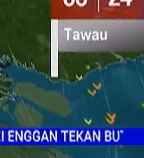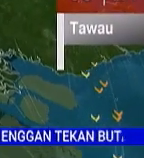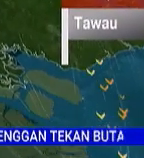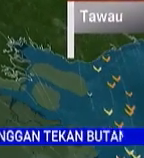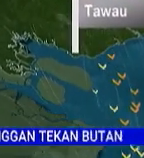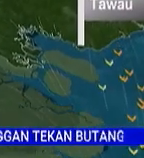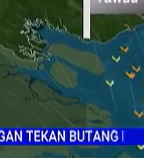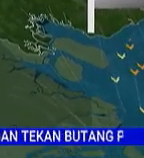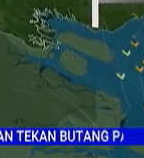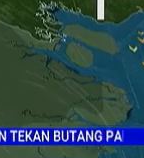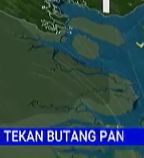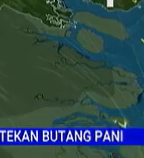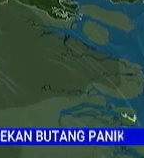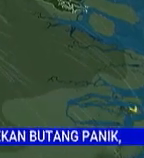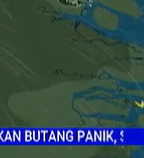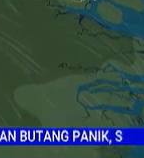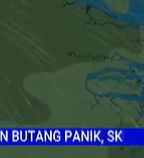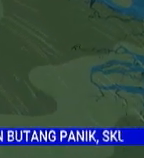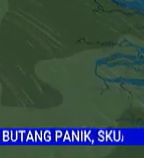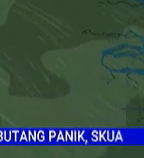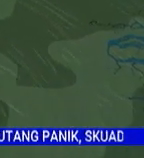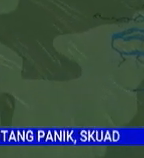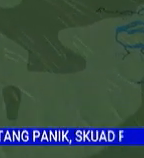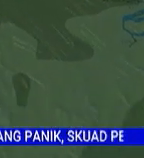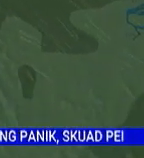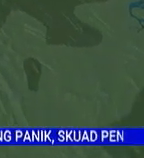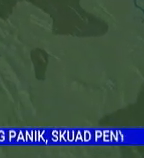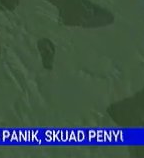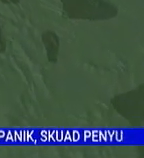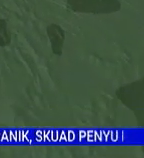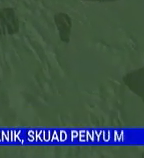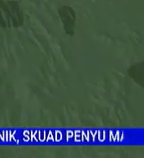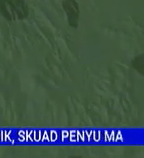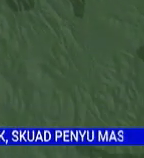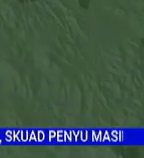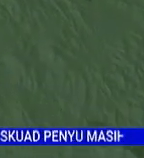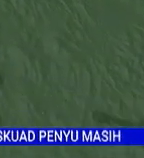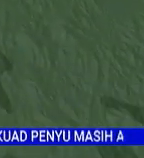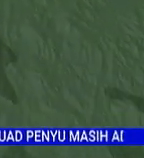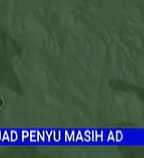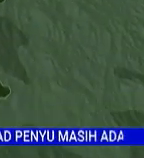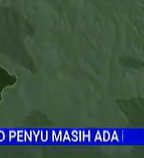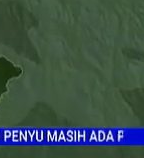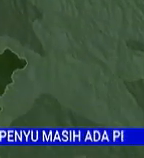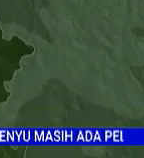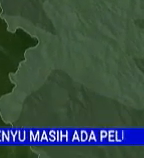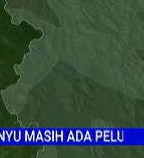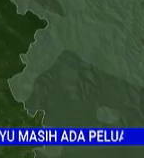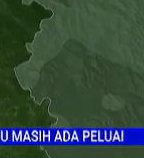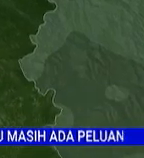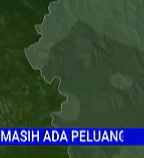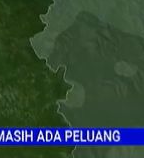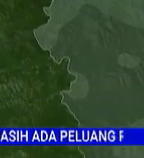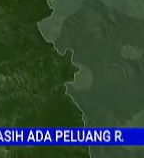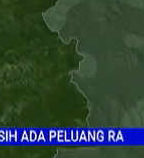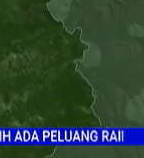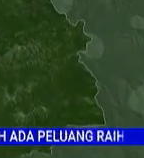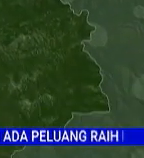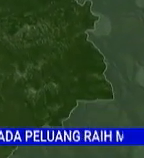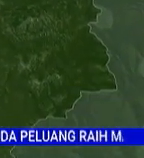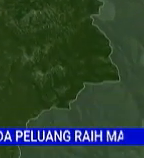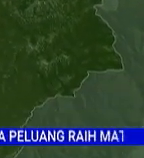Perlis, di pedalaman Kedah, Perak, Kelantan, Selangor dan juga negeri Pahang. Selain itu, hujan